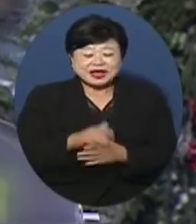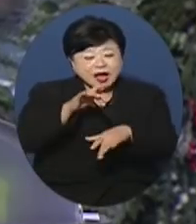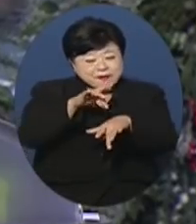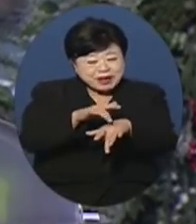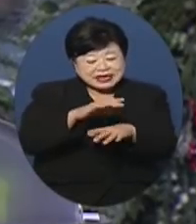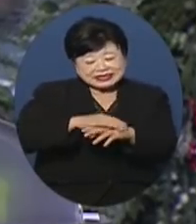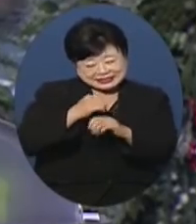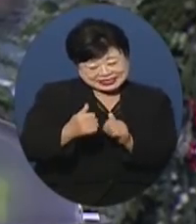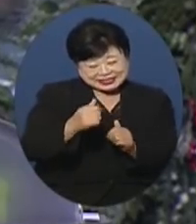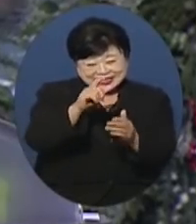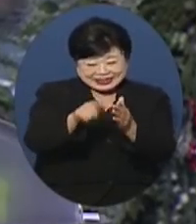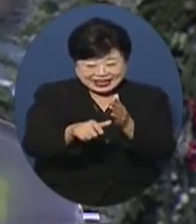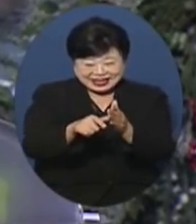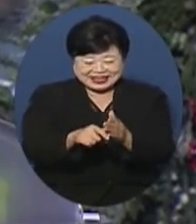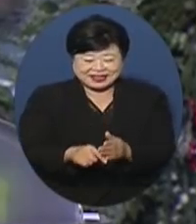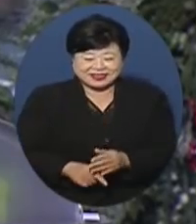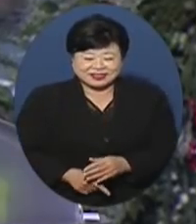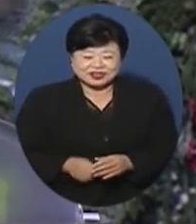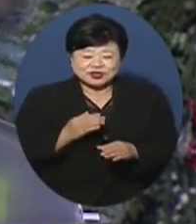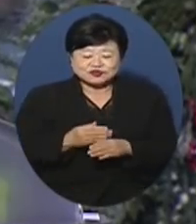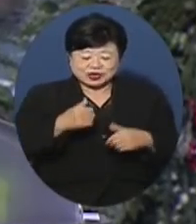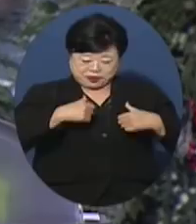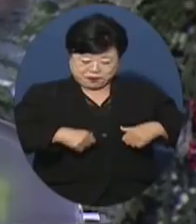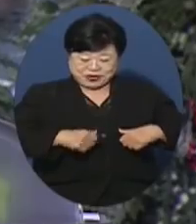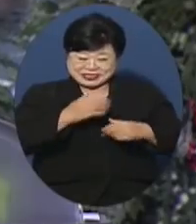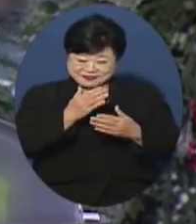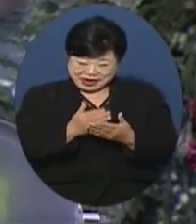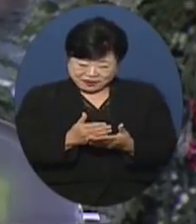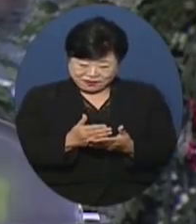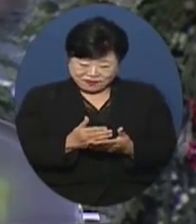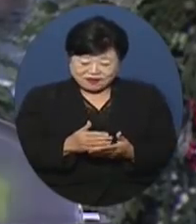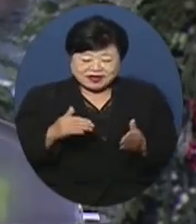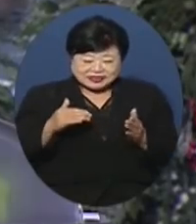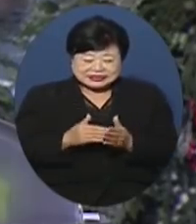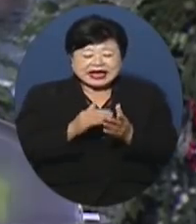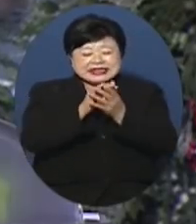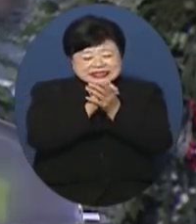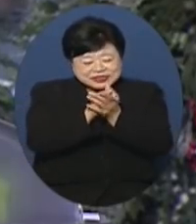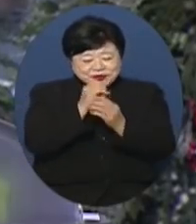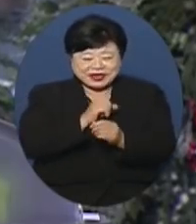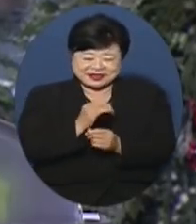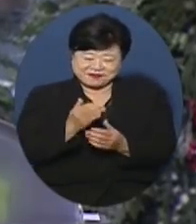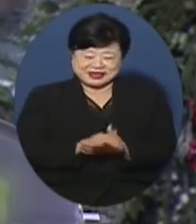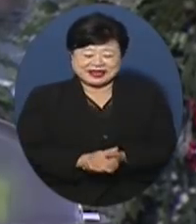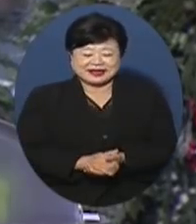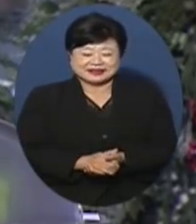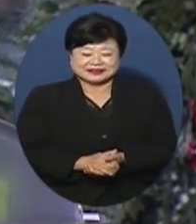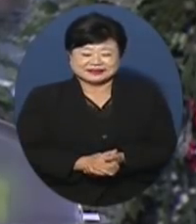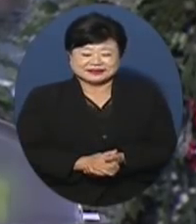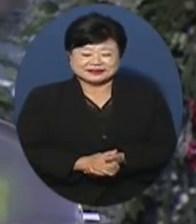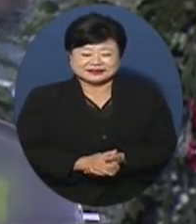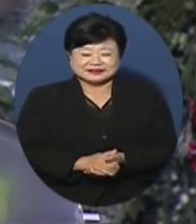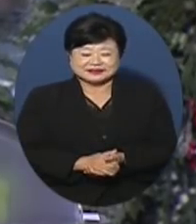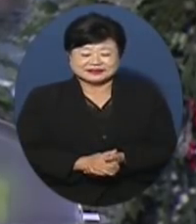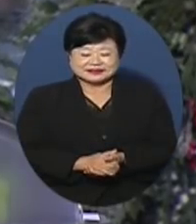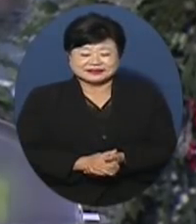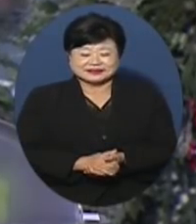마귀를 대적할 때는 도중에 포기하지 말고 끝까지 기도해야 합니다.